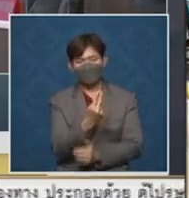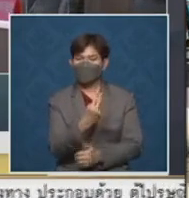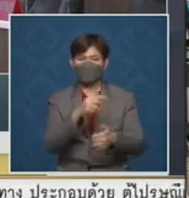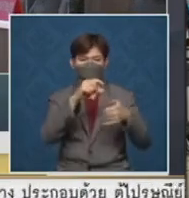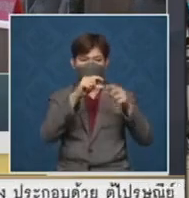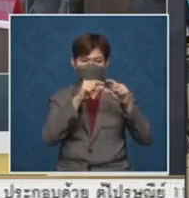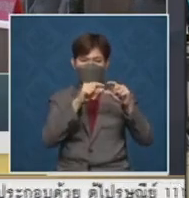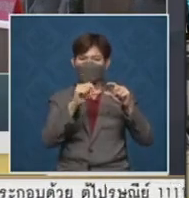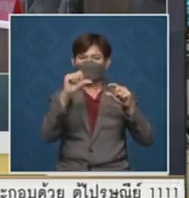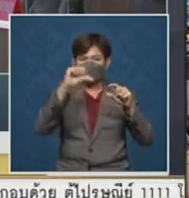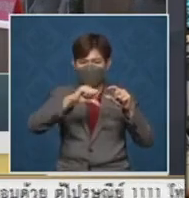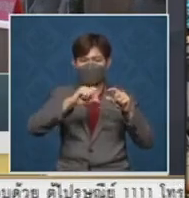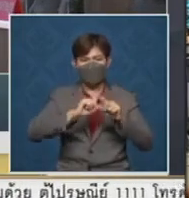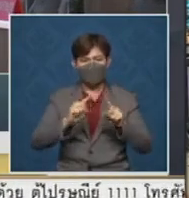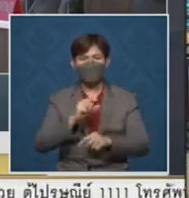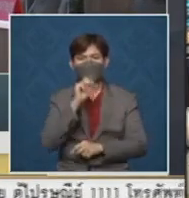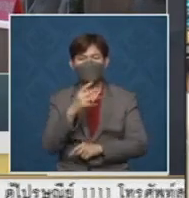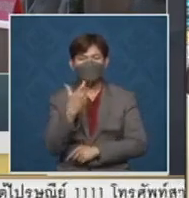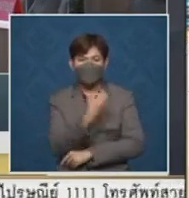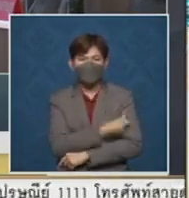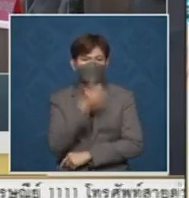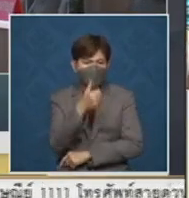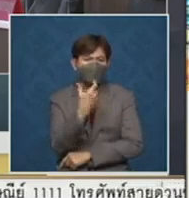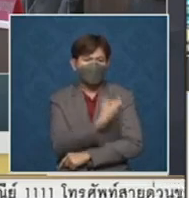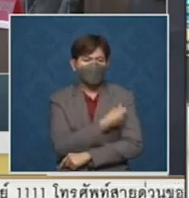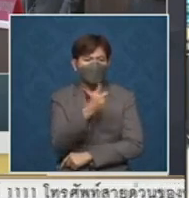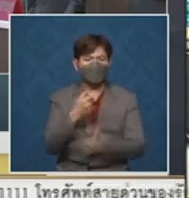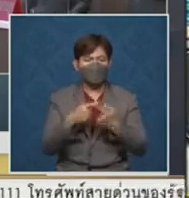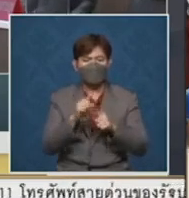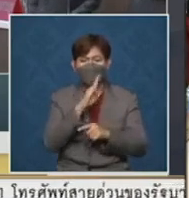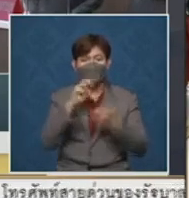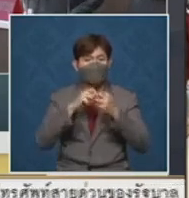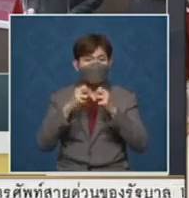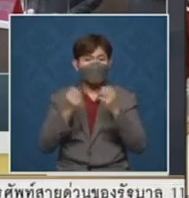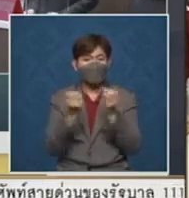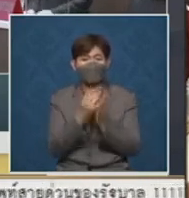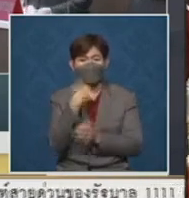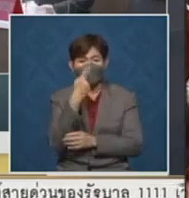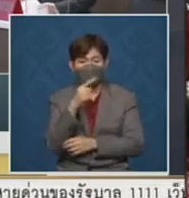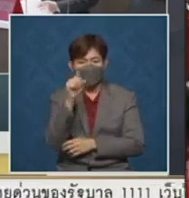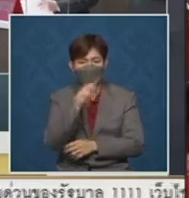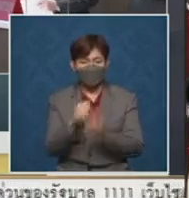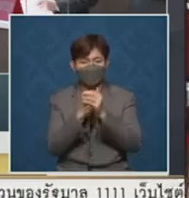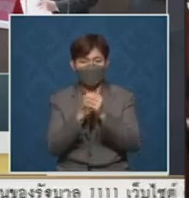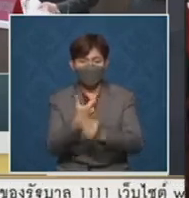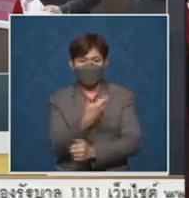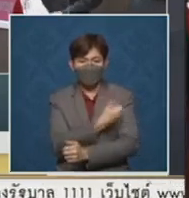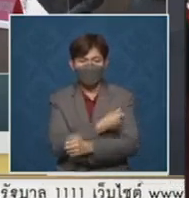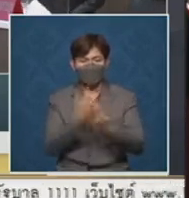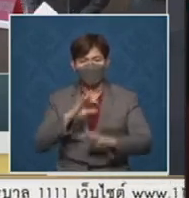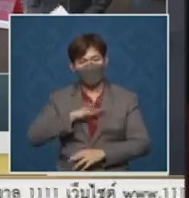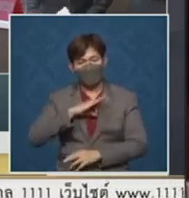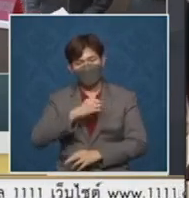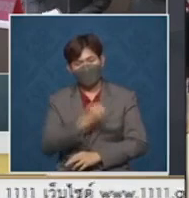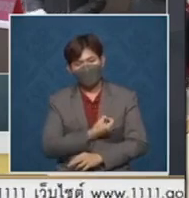ยวข้องเป็นลูกมือของท่านแต่หัวโต๊ะผู้มีอำนาจสูงสุดคือนายทหารยศพลเอกต้องขอบคุณกับเจตนาดีในการกระชับอำนาจ